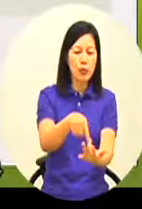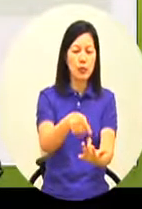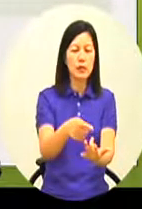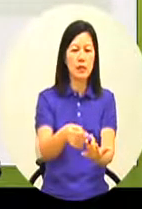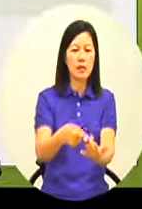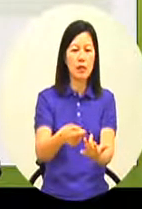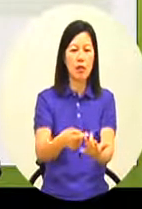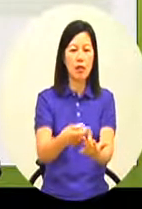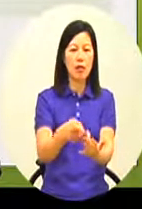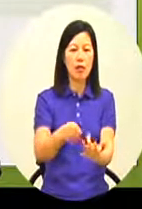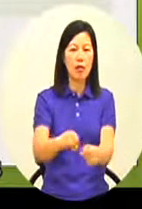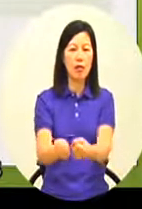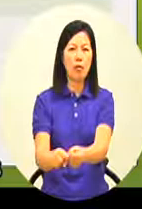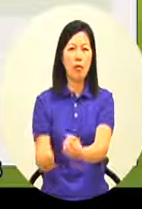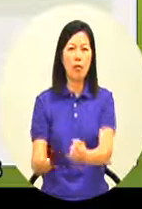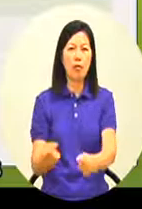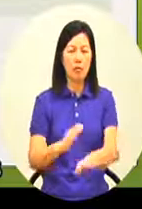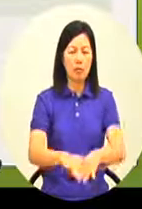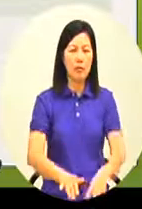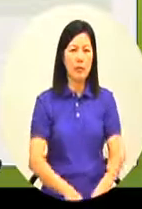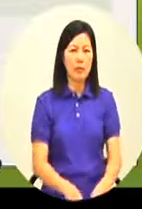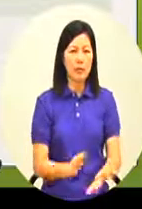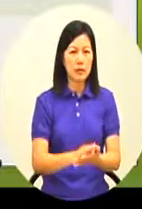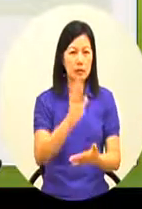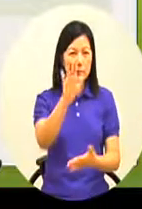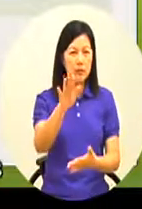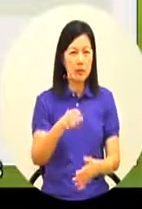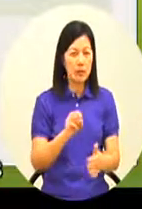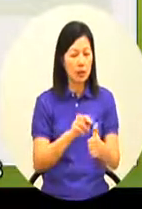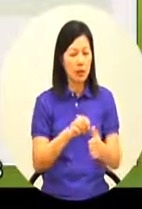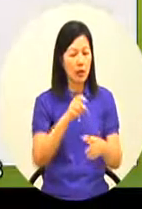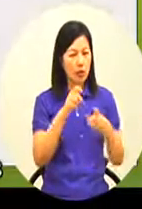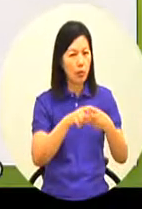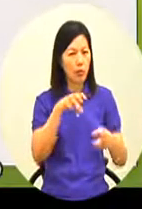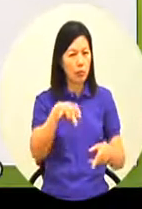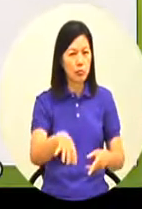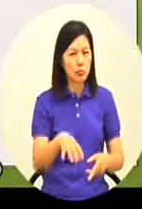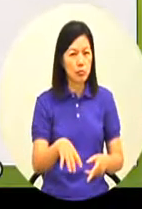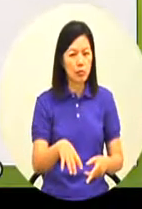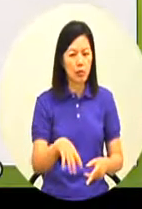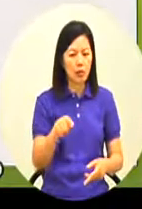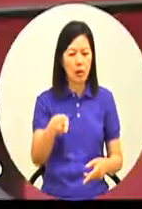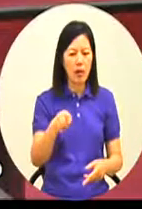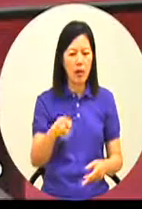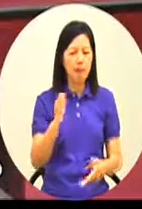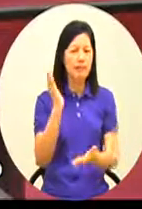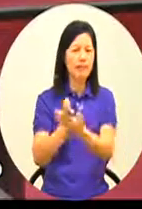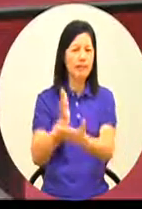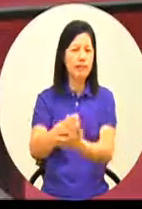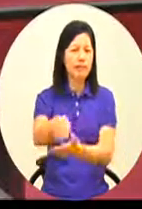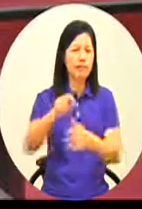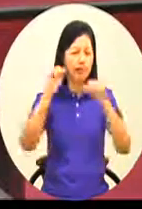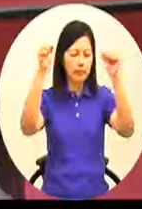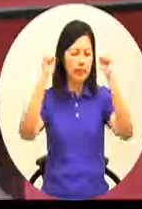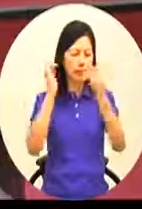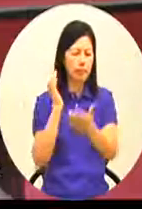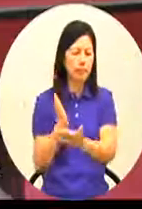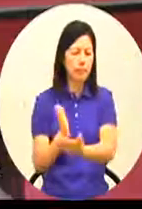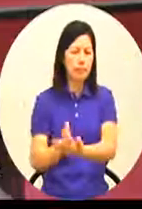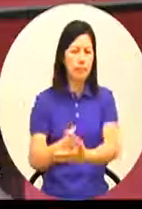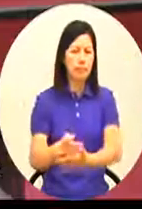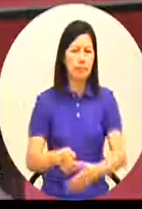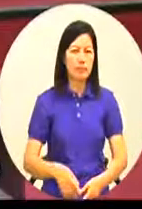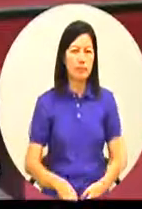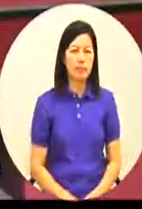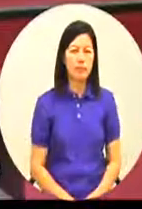草坪会坏掉。那后来是我们养工处就不允许这些运动的这些。市民在